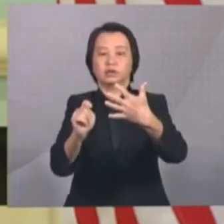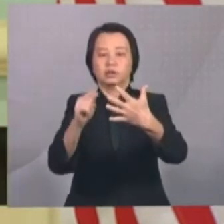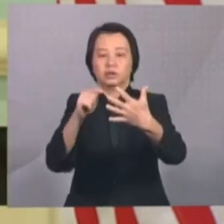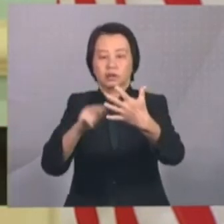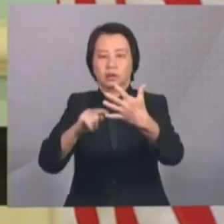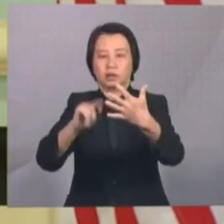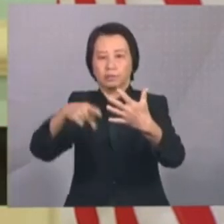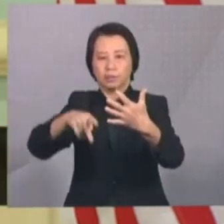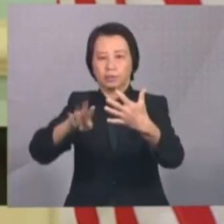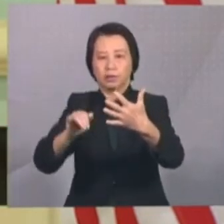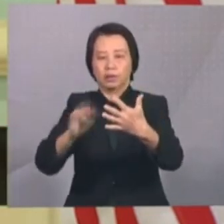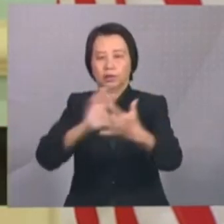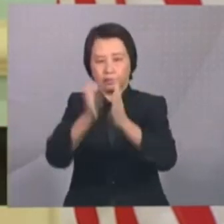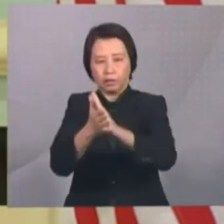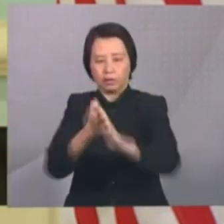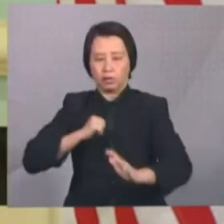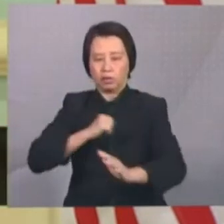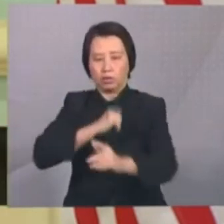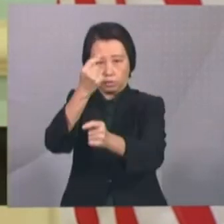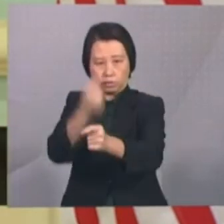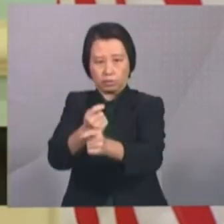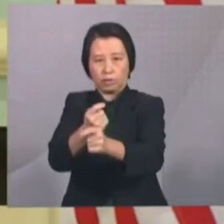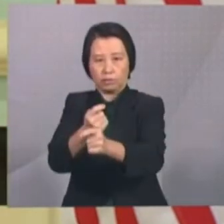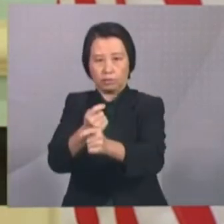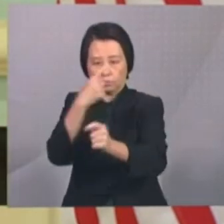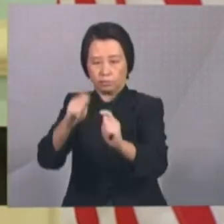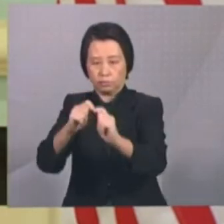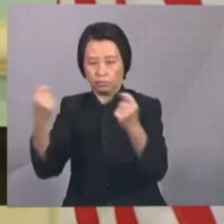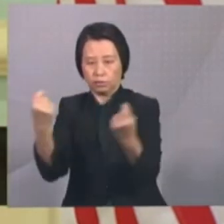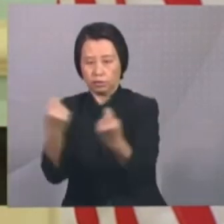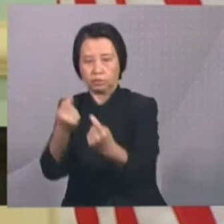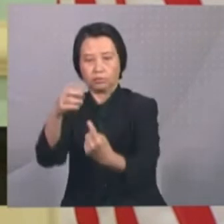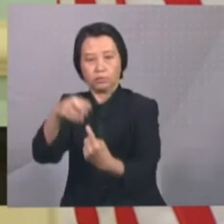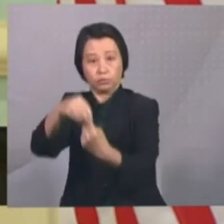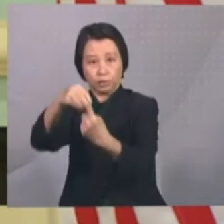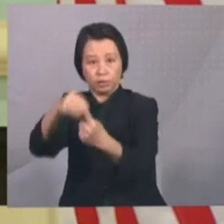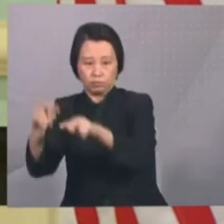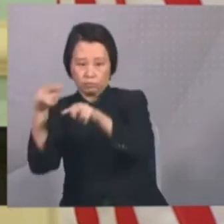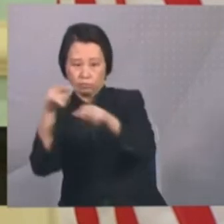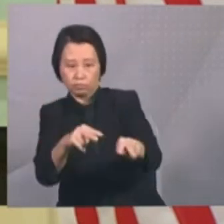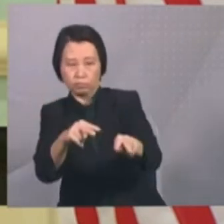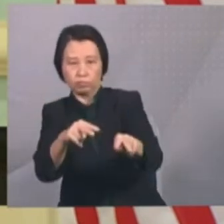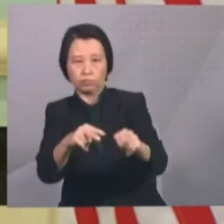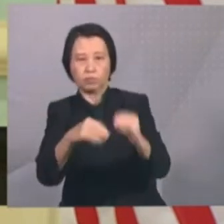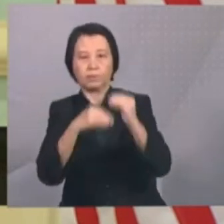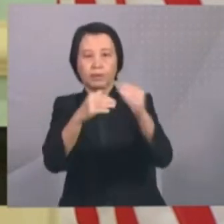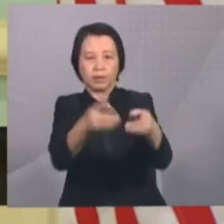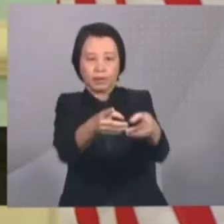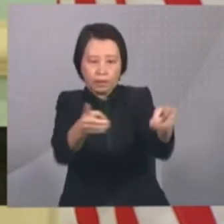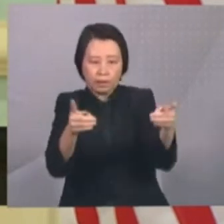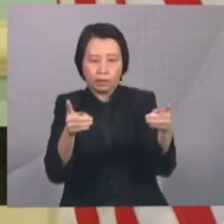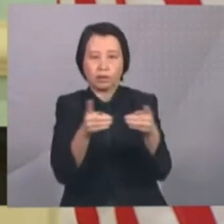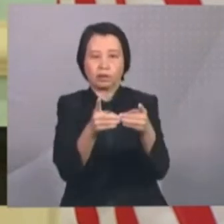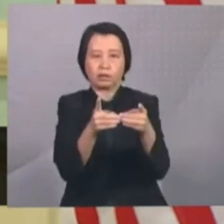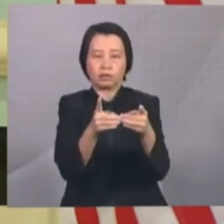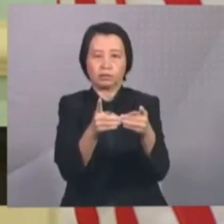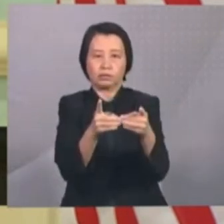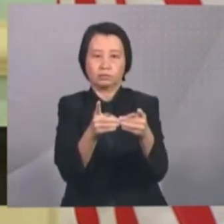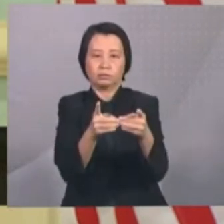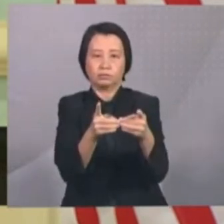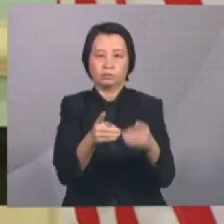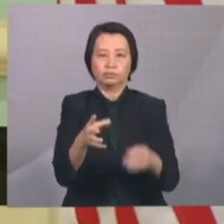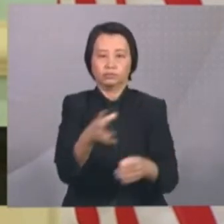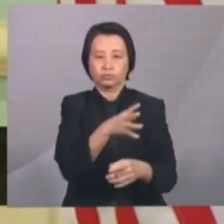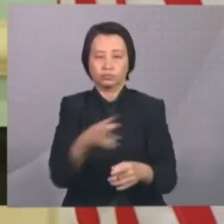menjadi anggota tetap pasukan pematuhan Pique PB di perangkat daerah Hai